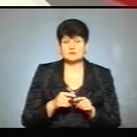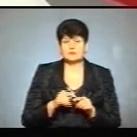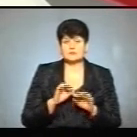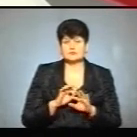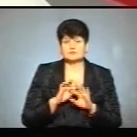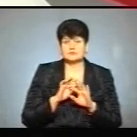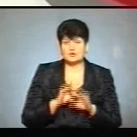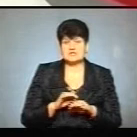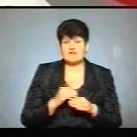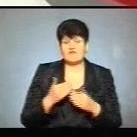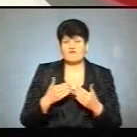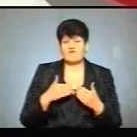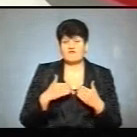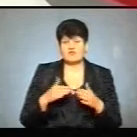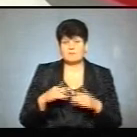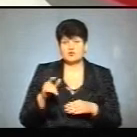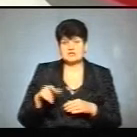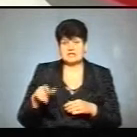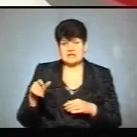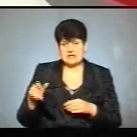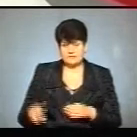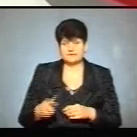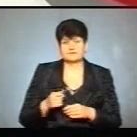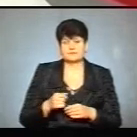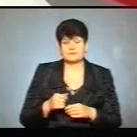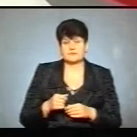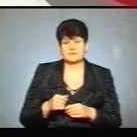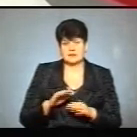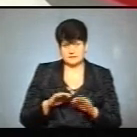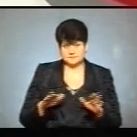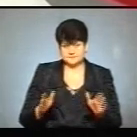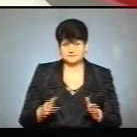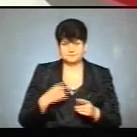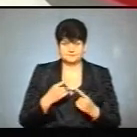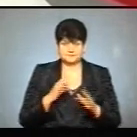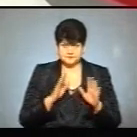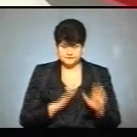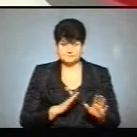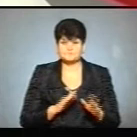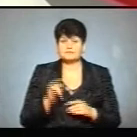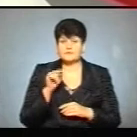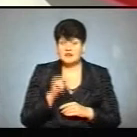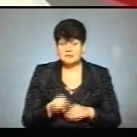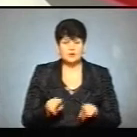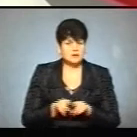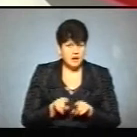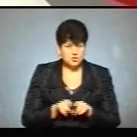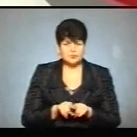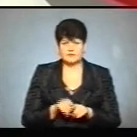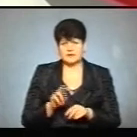для випускників закладів загальної середньої освіти, ну, або учнів, як ми кажемо. Вона аналогічна і